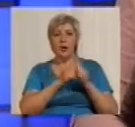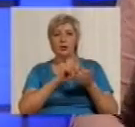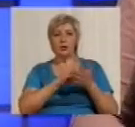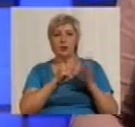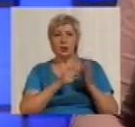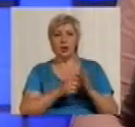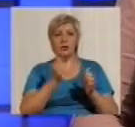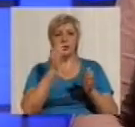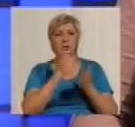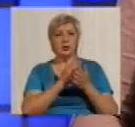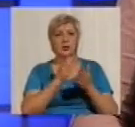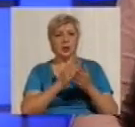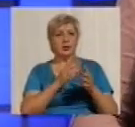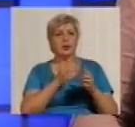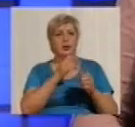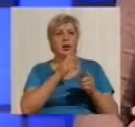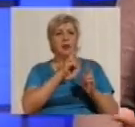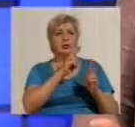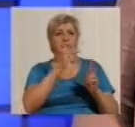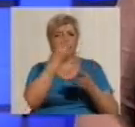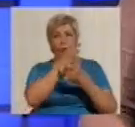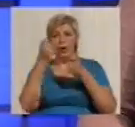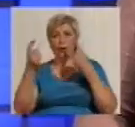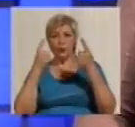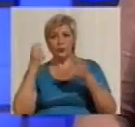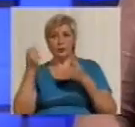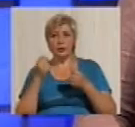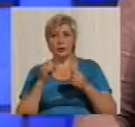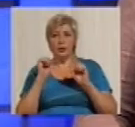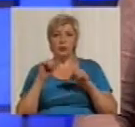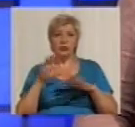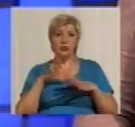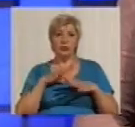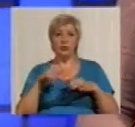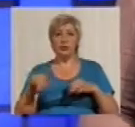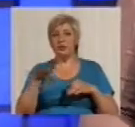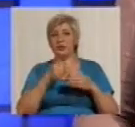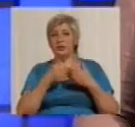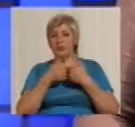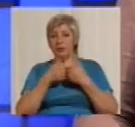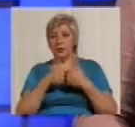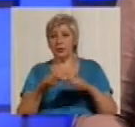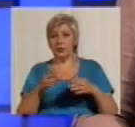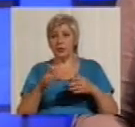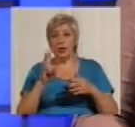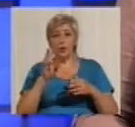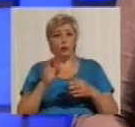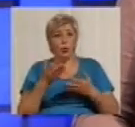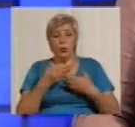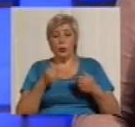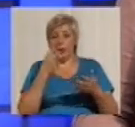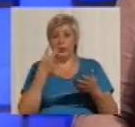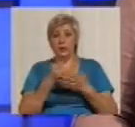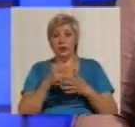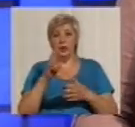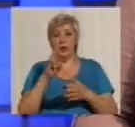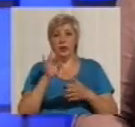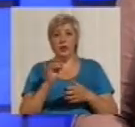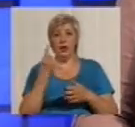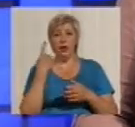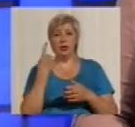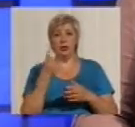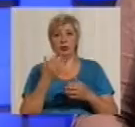этой всей. Мы не увидели ни одного. Может быть, они все выпустились в 11 классе, я не знаю. Но мы не увидели ни одного. И мы пришли все и